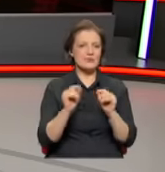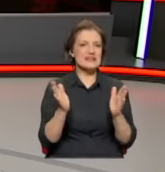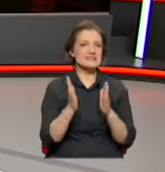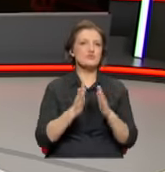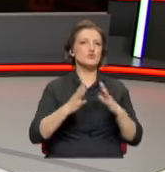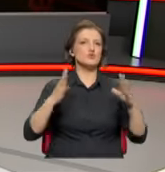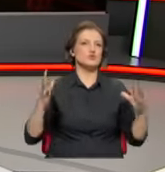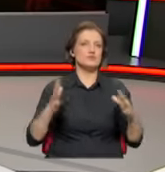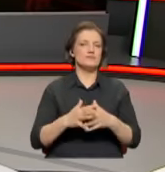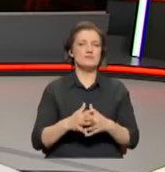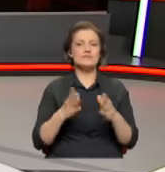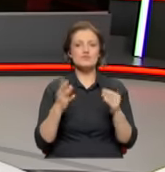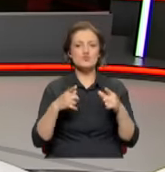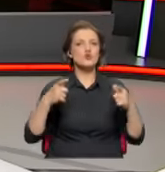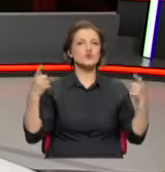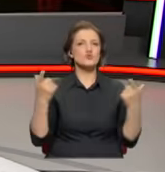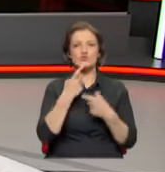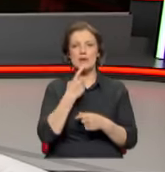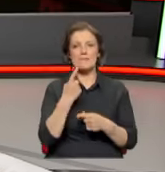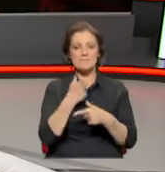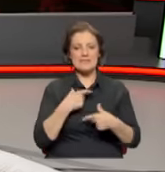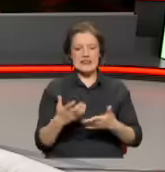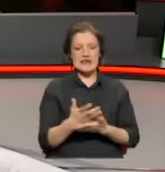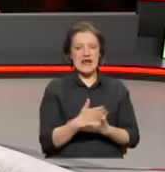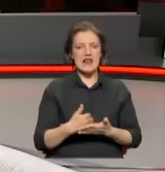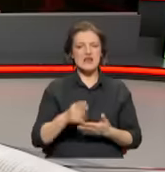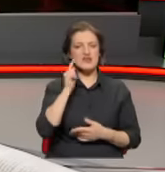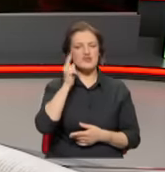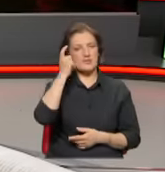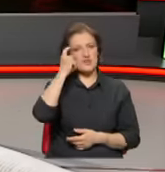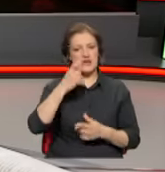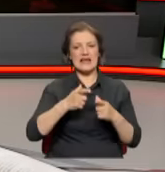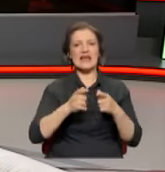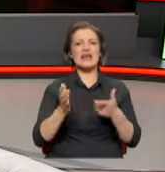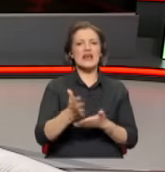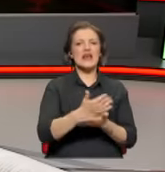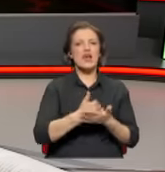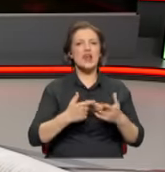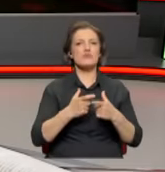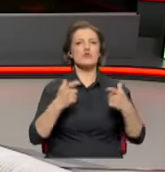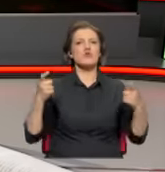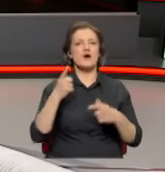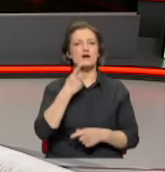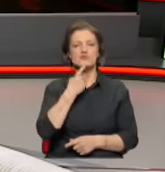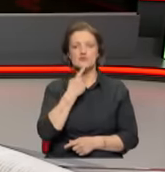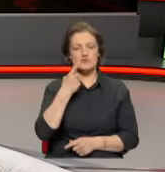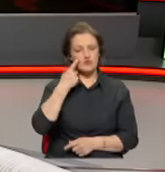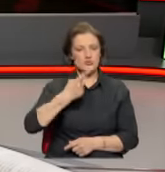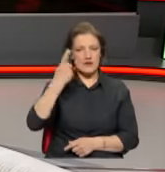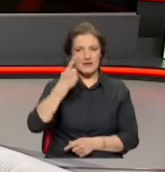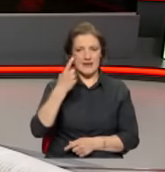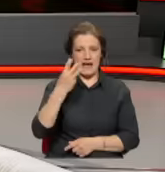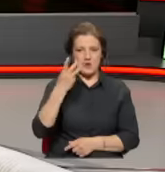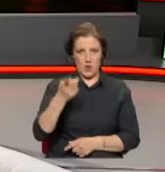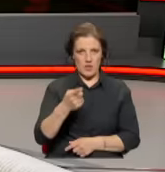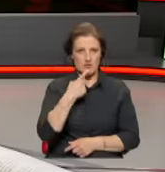büyümüş? Hep büyüyoruz diyorlar ya. Milli gelirimiz büyüyor, kişi başı gelirimiz büyüyor. Demiyor mu Cumhurbaşkanı Erdoğan? Önce ben